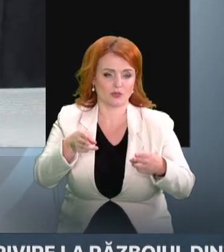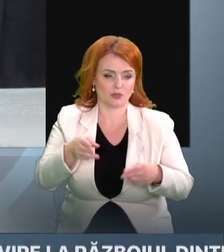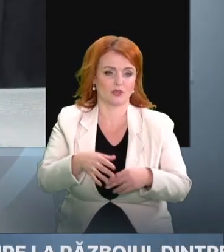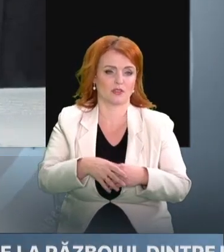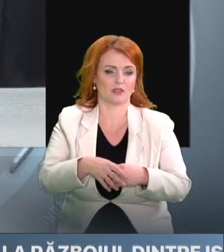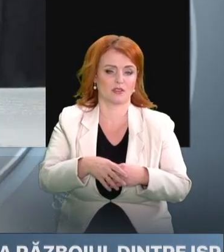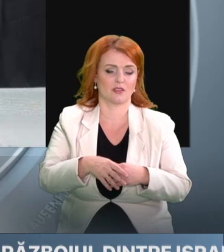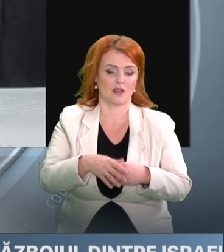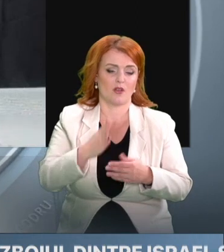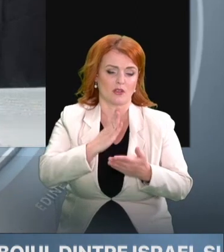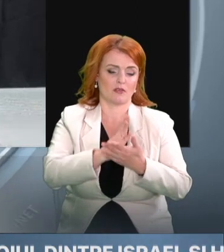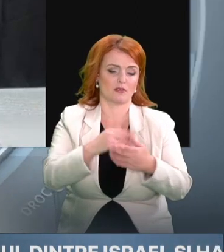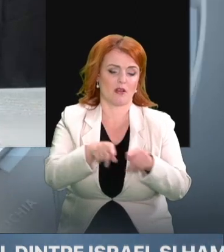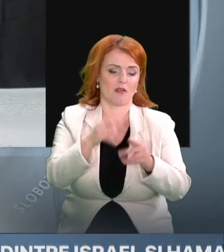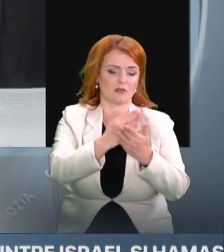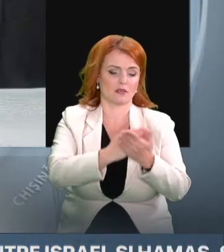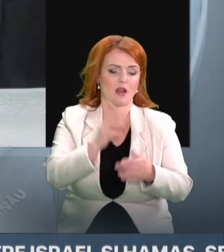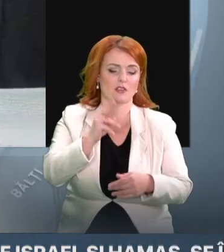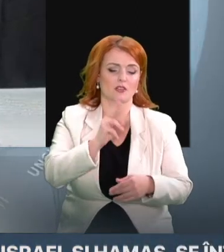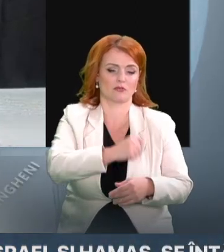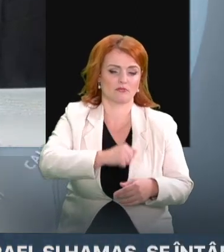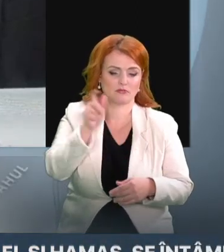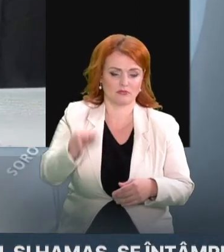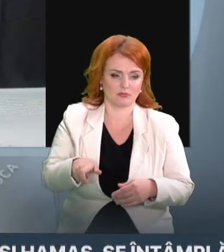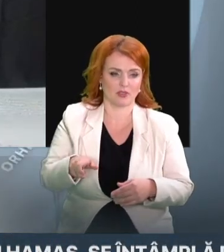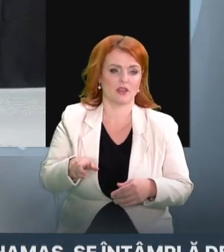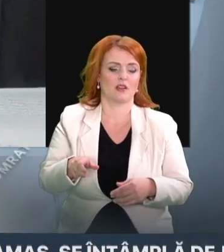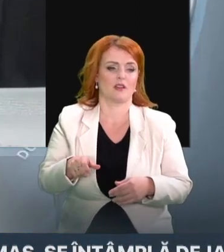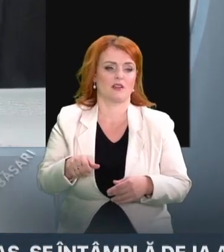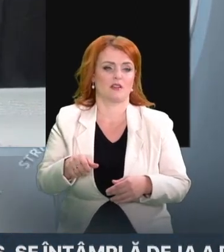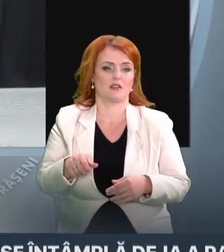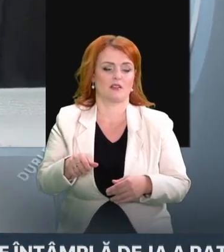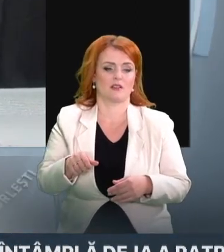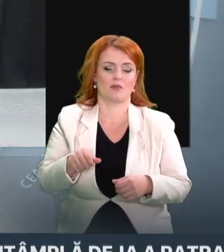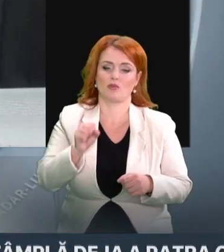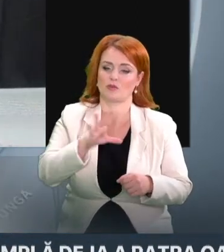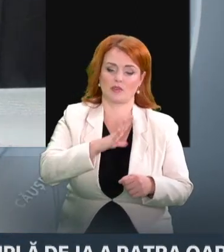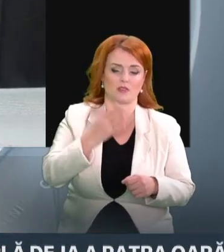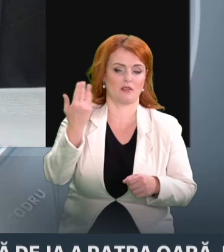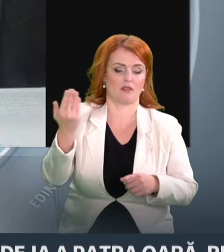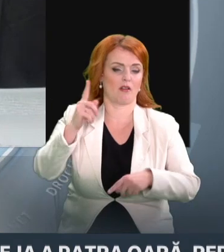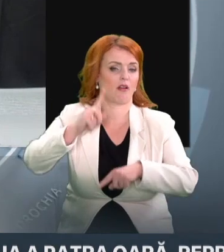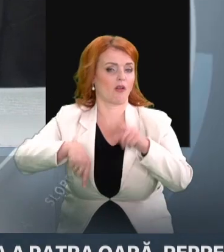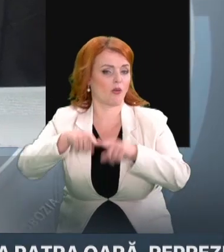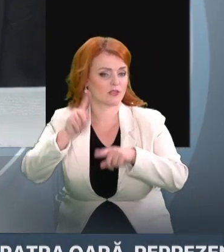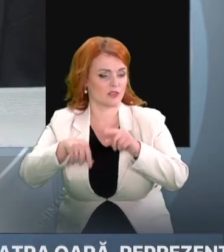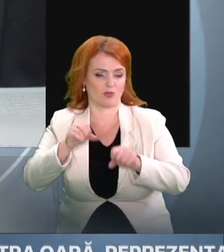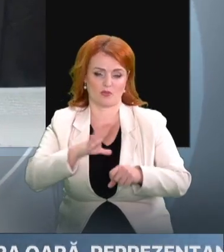ne demonstrează că agresorii sunt cei care vin din partea rudilor, 70% din